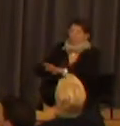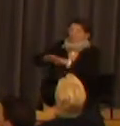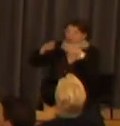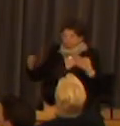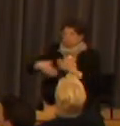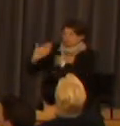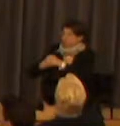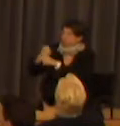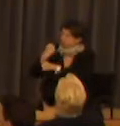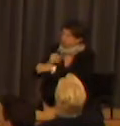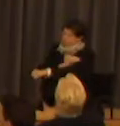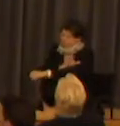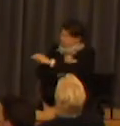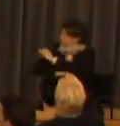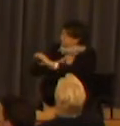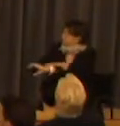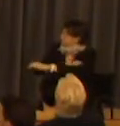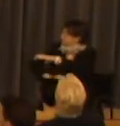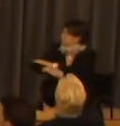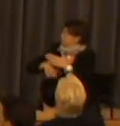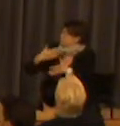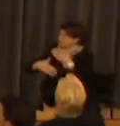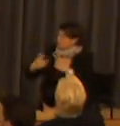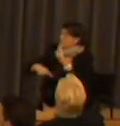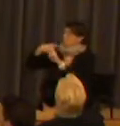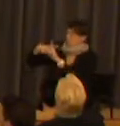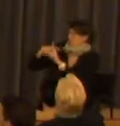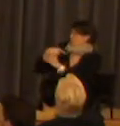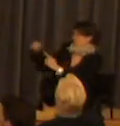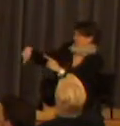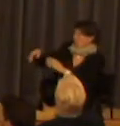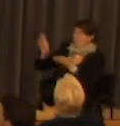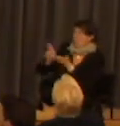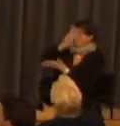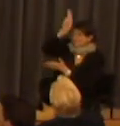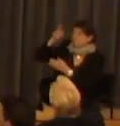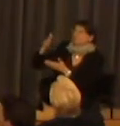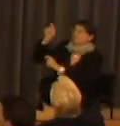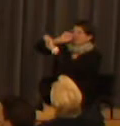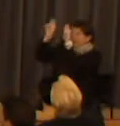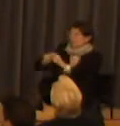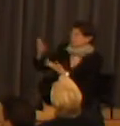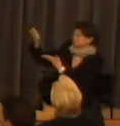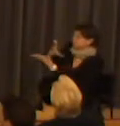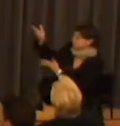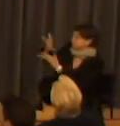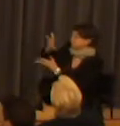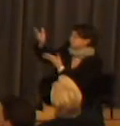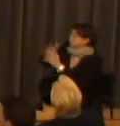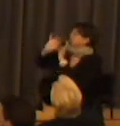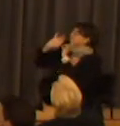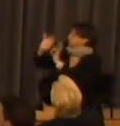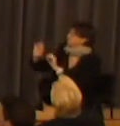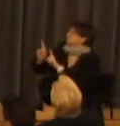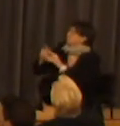nosaltres. Estic molt content per això. I a més, com nosaltres hem col·laborat amb la UPF com a Federació de Sords de